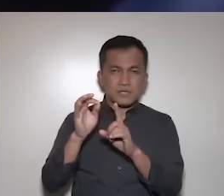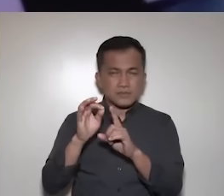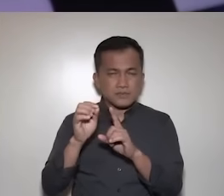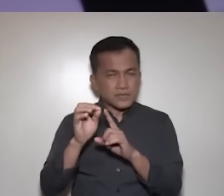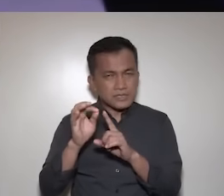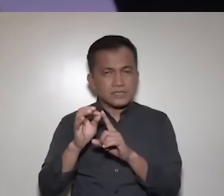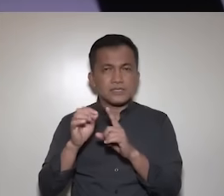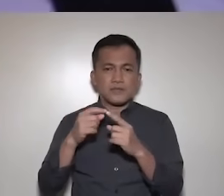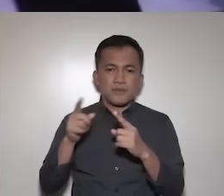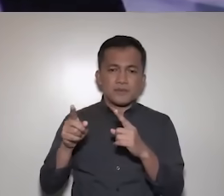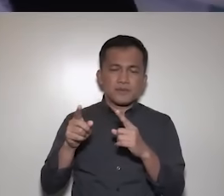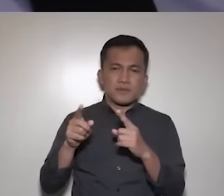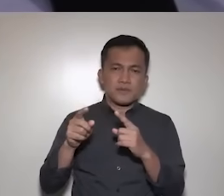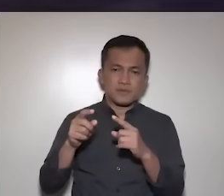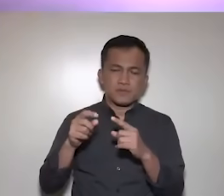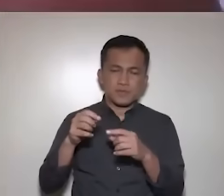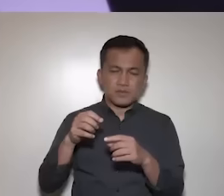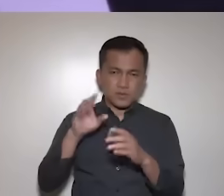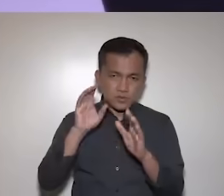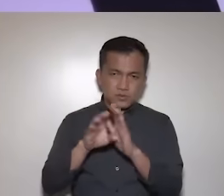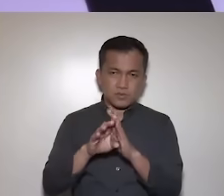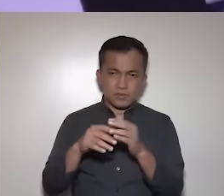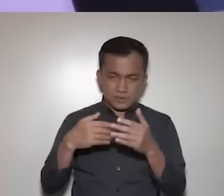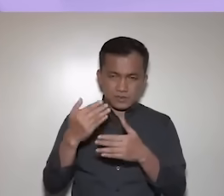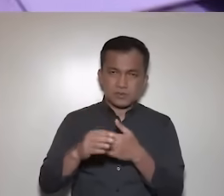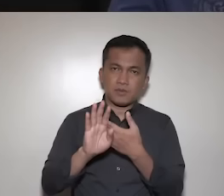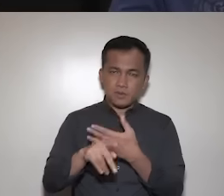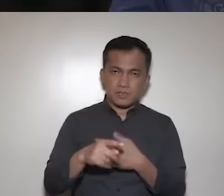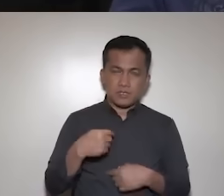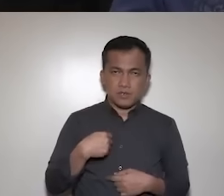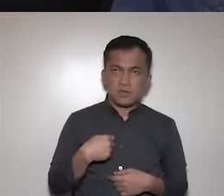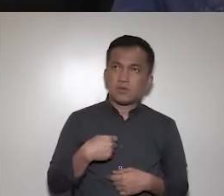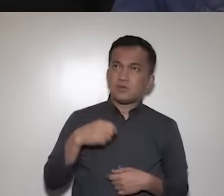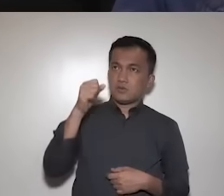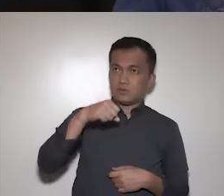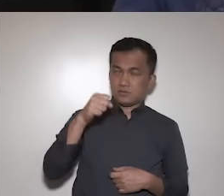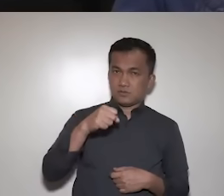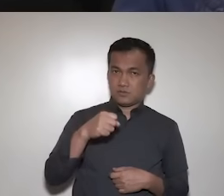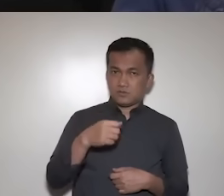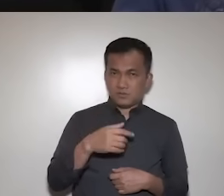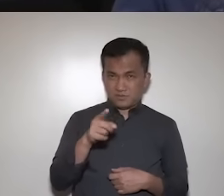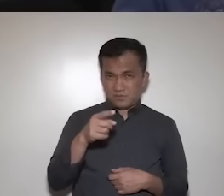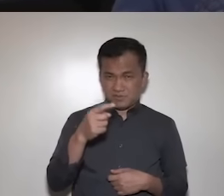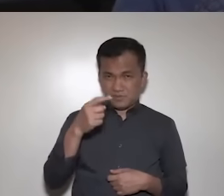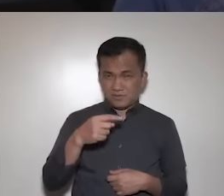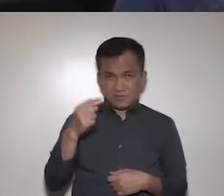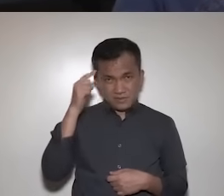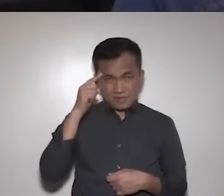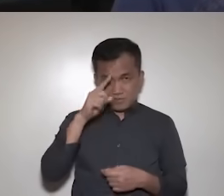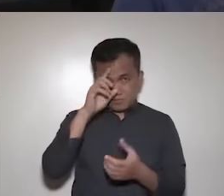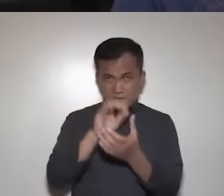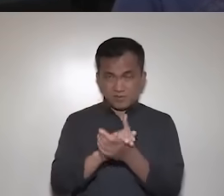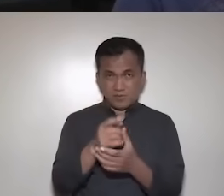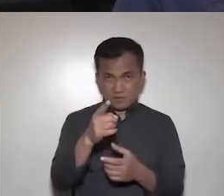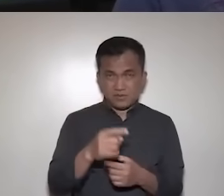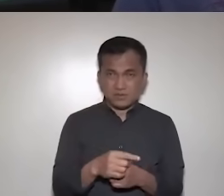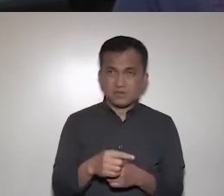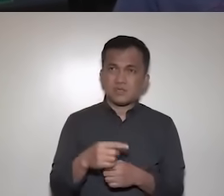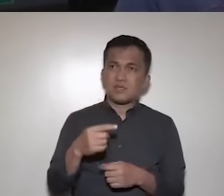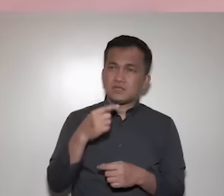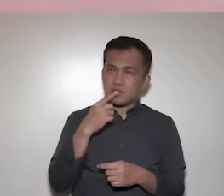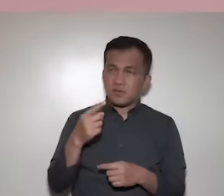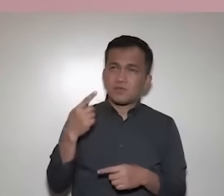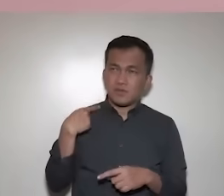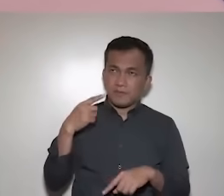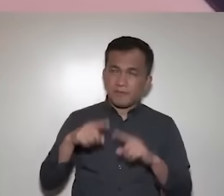mag-picture taking lang kami, pagkatapos babalik na ako. Opo, sir. Sa palagay mo, may maniniwala sa'yo? Sabi ko po kasi may prince po